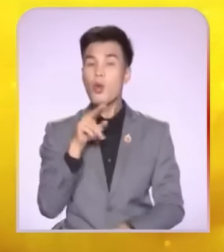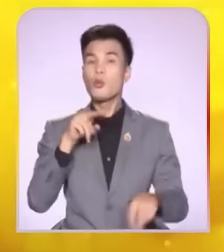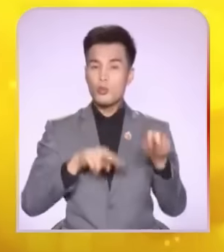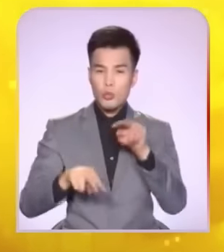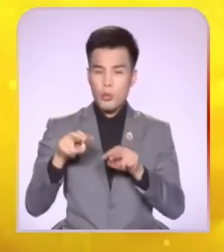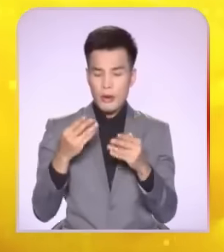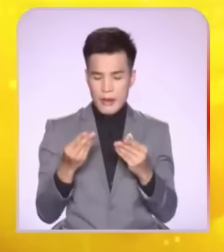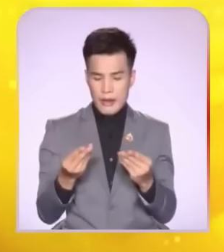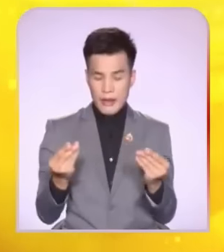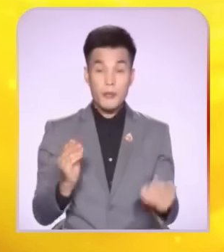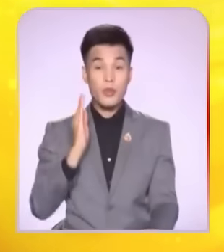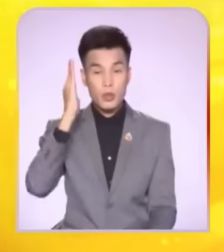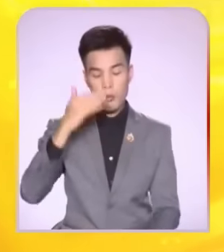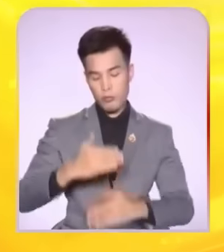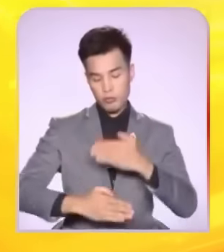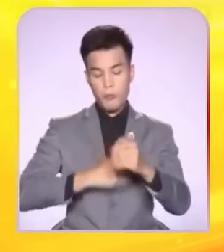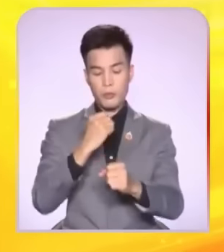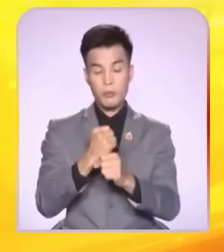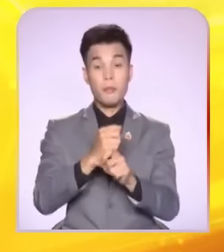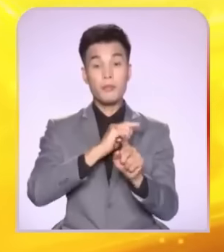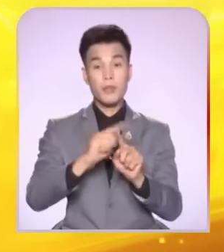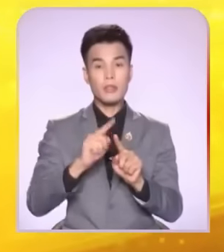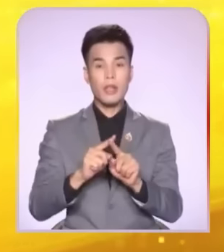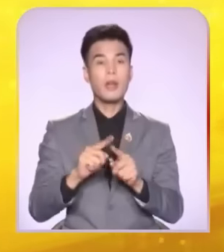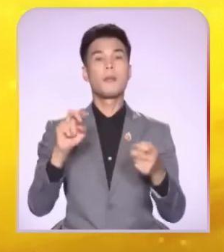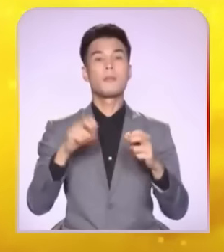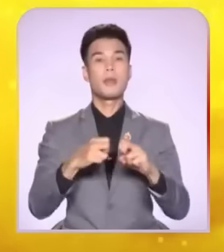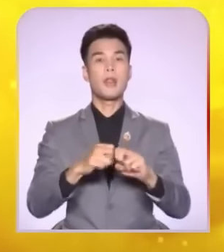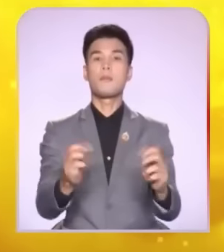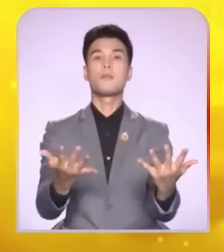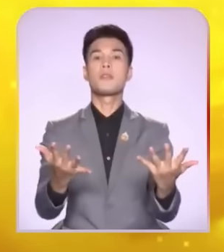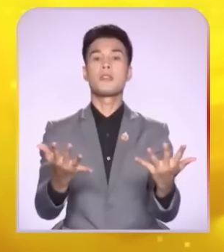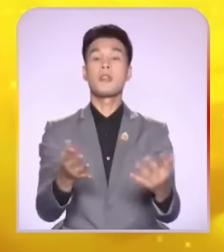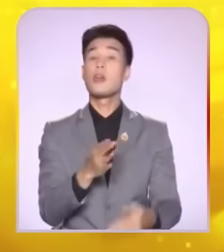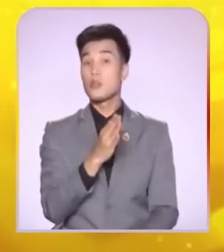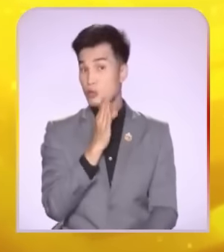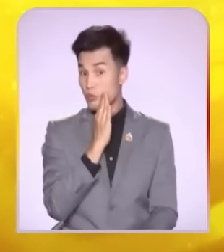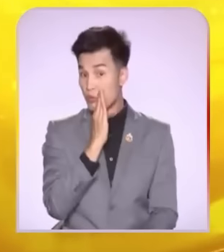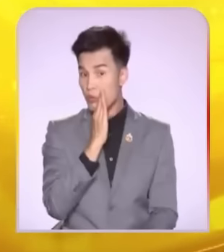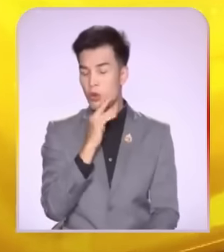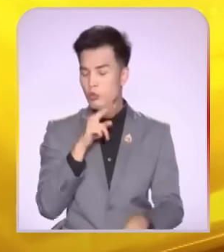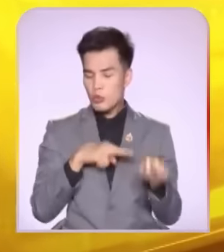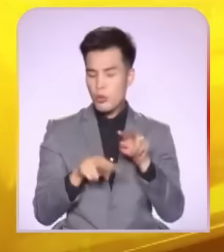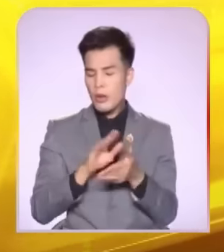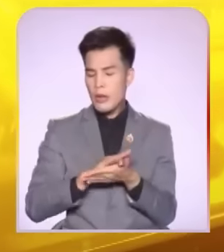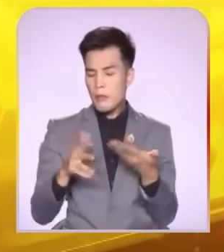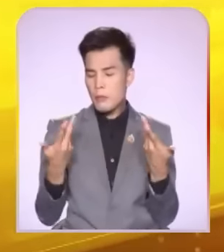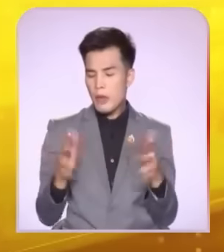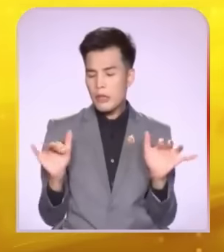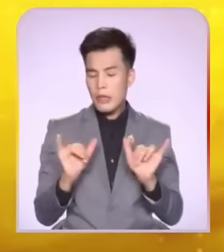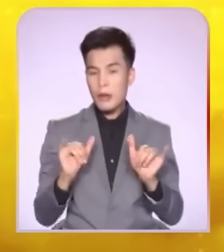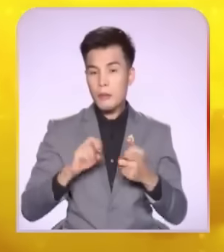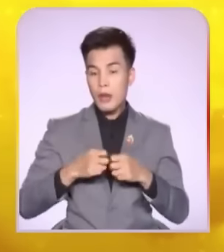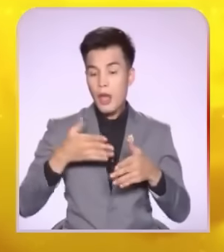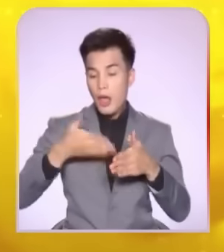สอบอย่างละเอียดแล้วต่อไปเนี้ยพอเดินหน้านโยบายต่างๆมันจะได้ไม่มีปัญหาอีก ราบรื่น ถ้าเกิดว่าตรวจสอบกันไม่เรียบร้อยมีปัญหาสะดุ